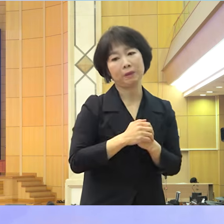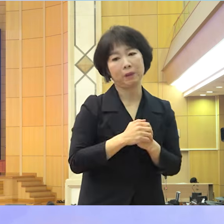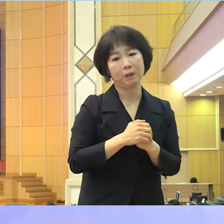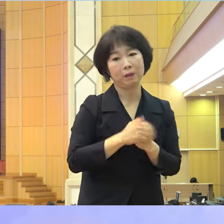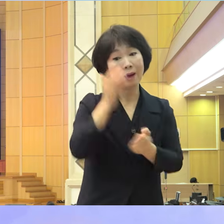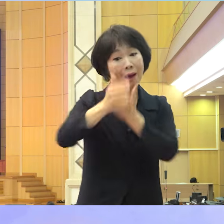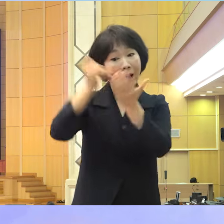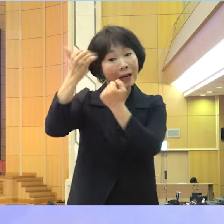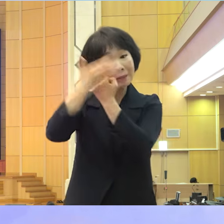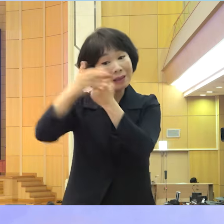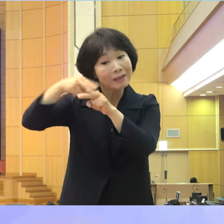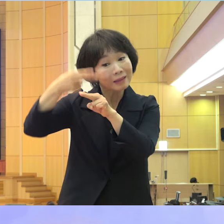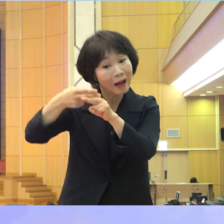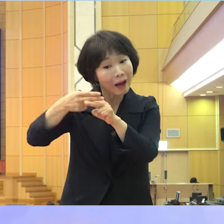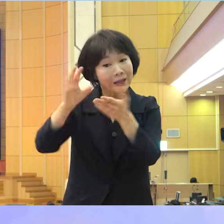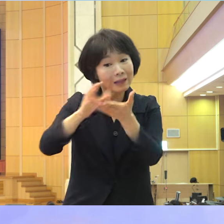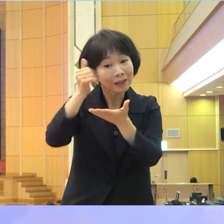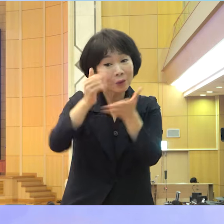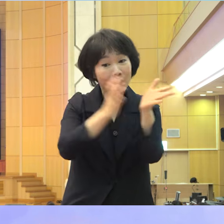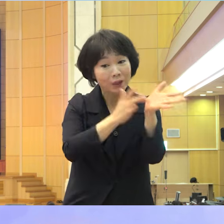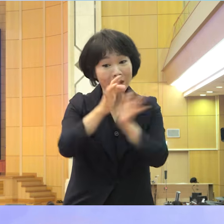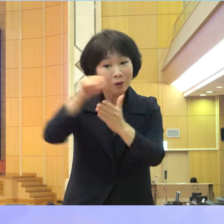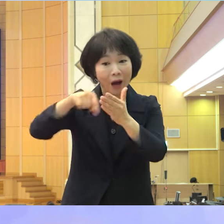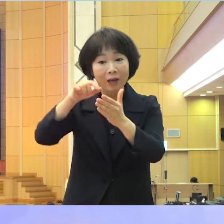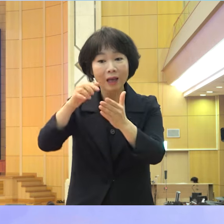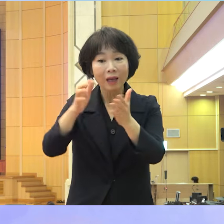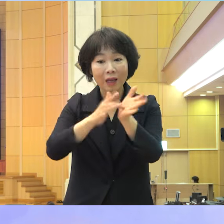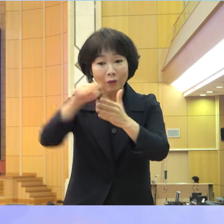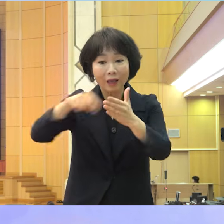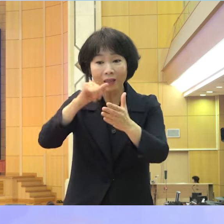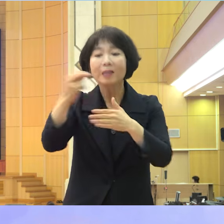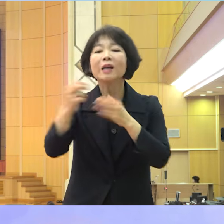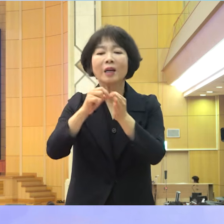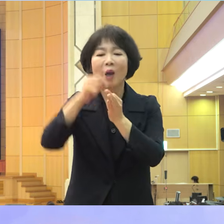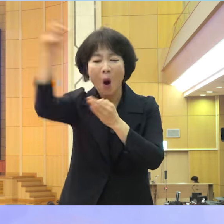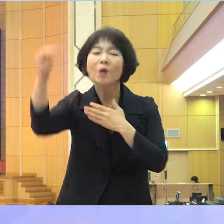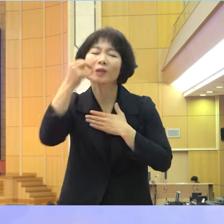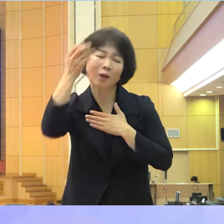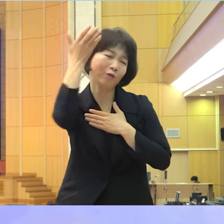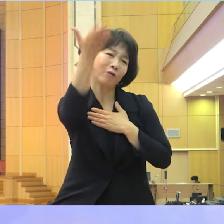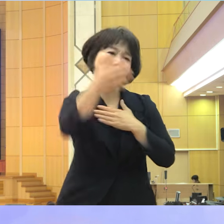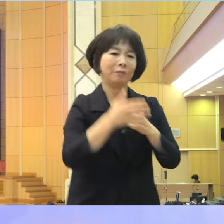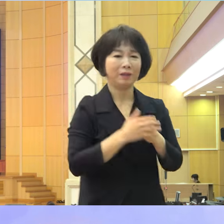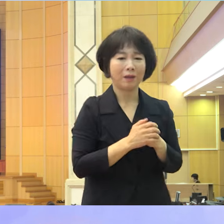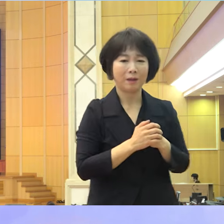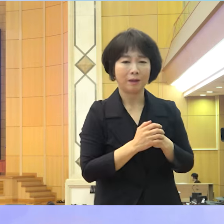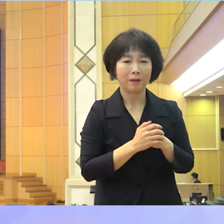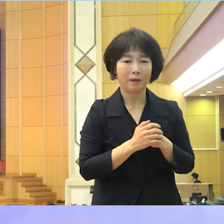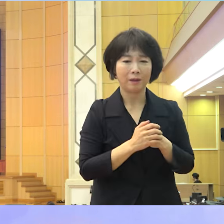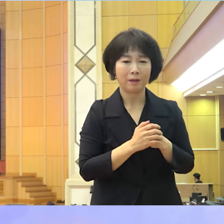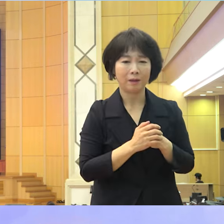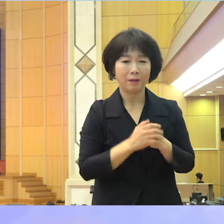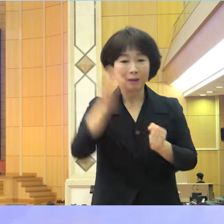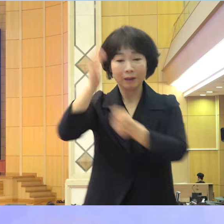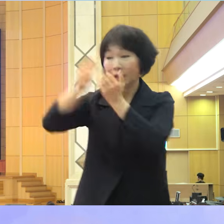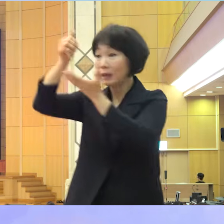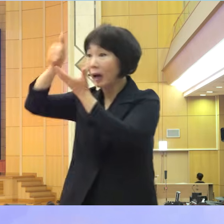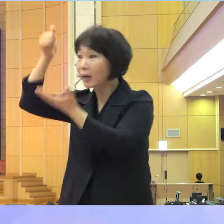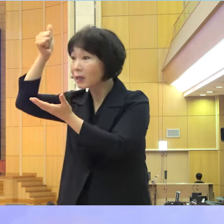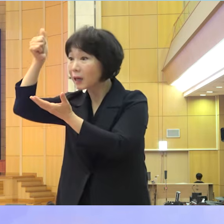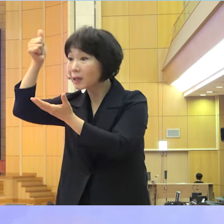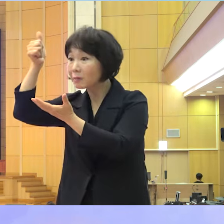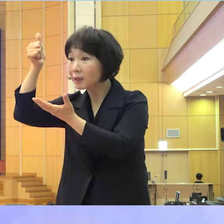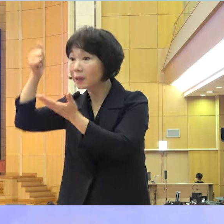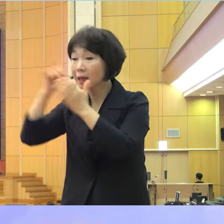주 안에는 영생이다. 죄의 싹은 사망, 이건 다른 게 아니라 하나님이 사람을